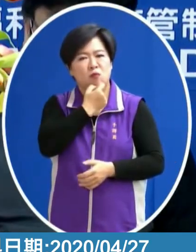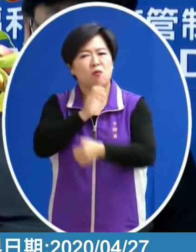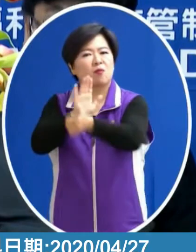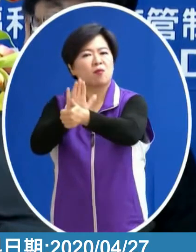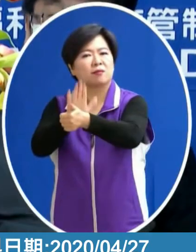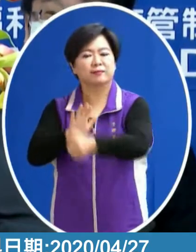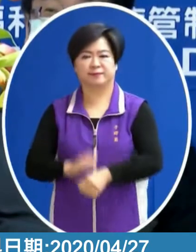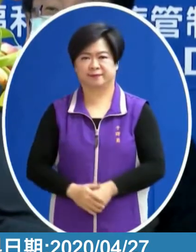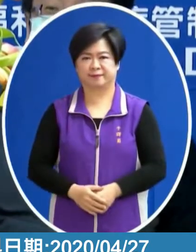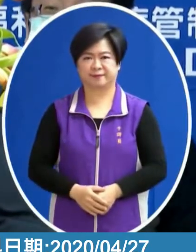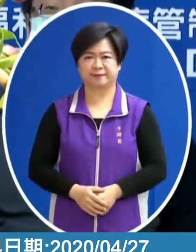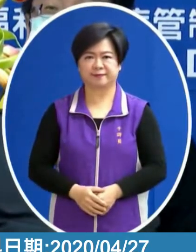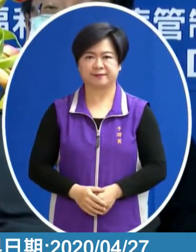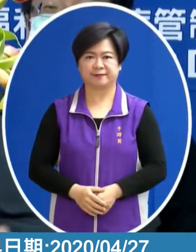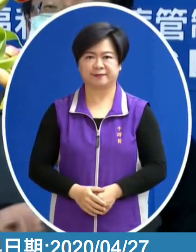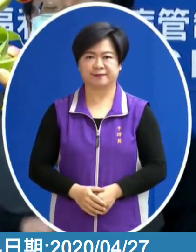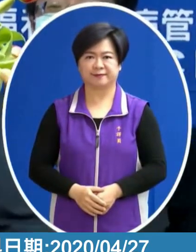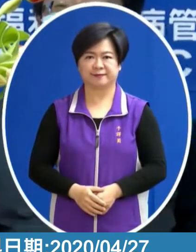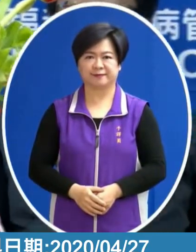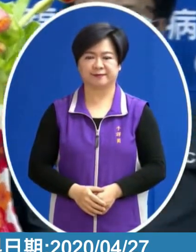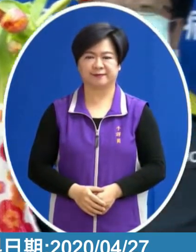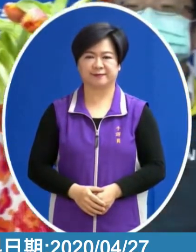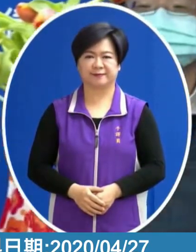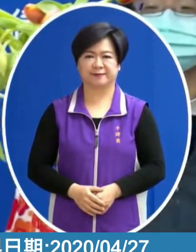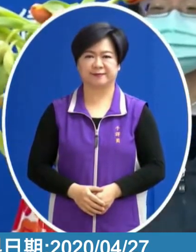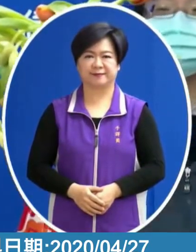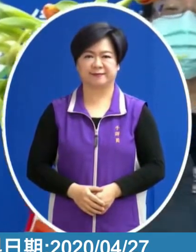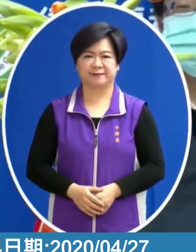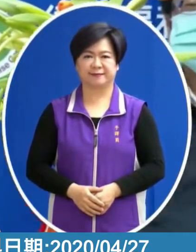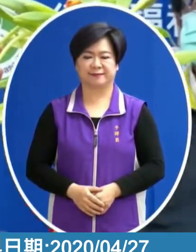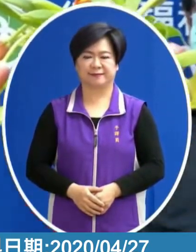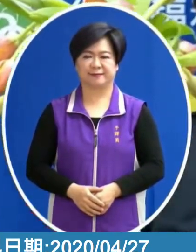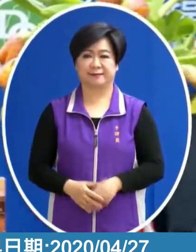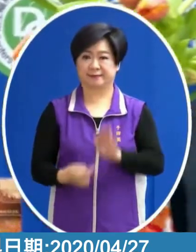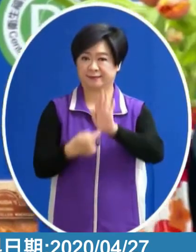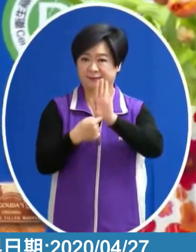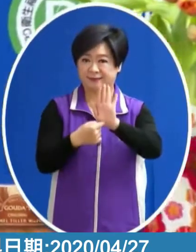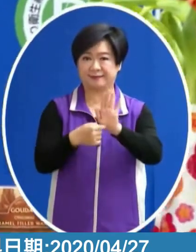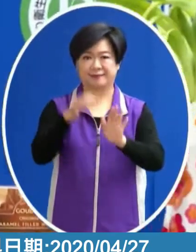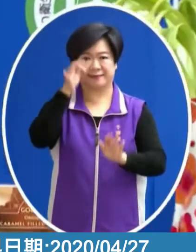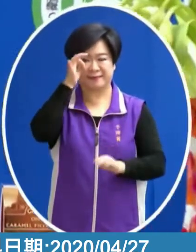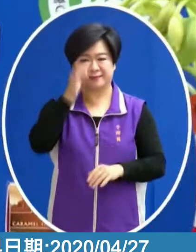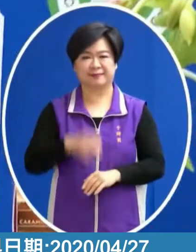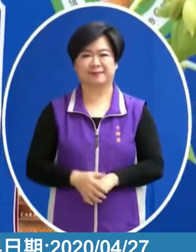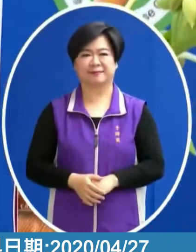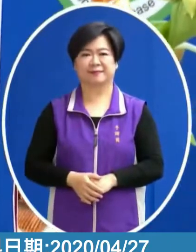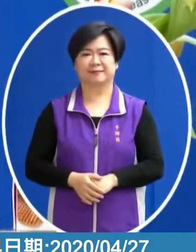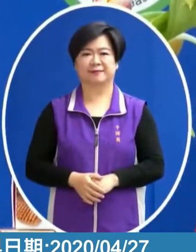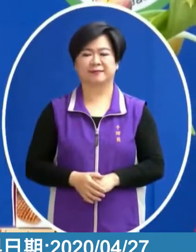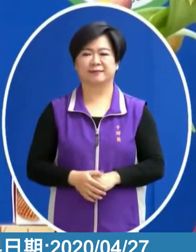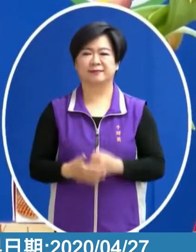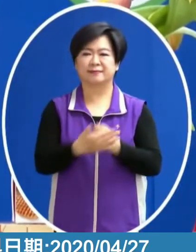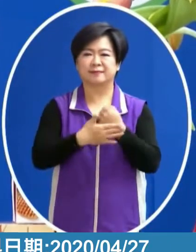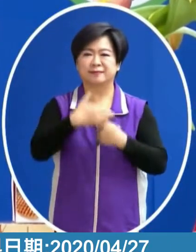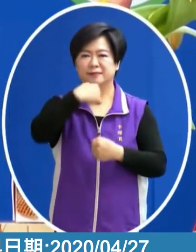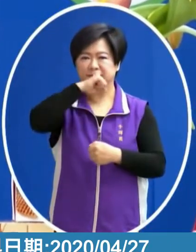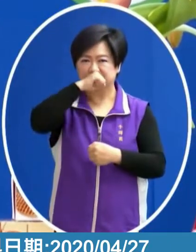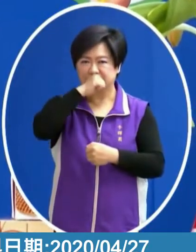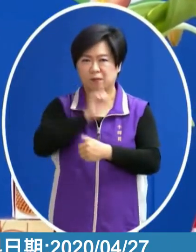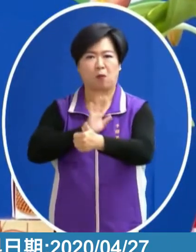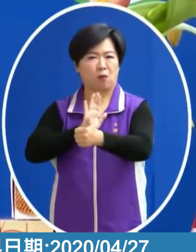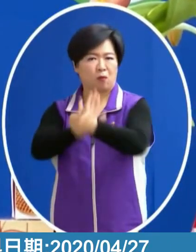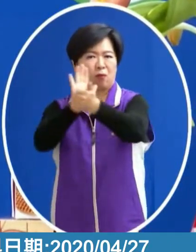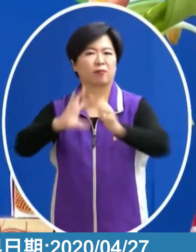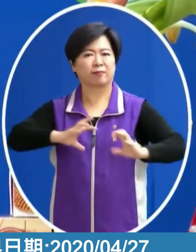们也因应在一个国际上的一个互助的精神哈，所以我们又推出这样的一个运动哈，